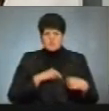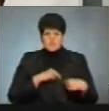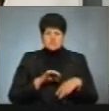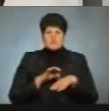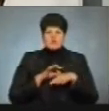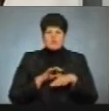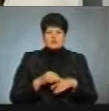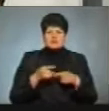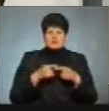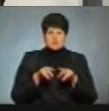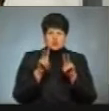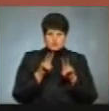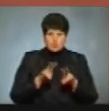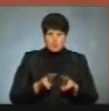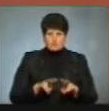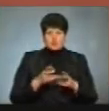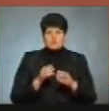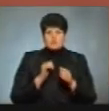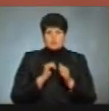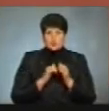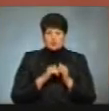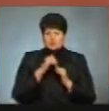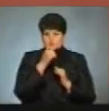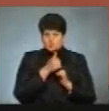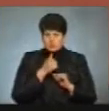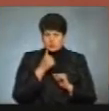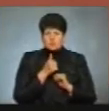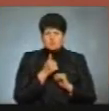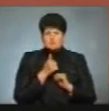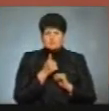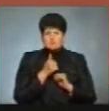проведено технічний огляд щорічний,